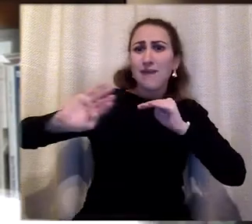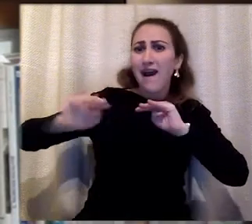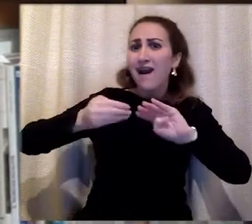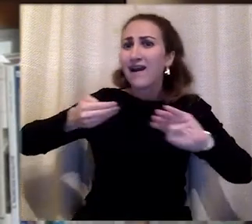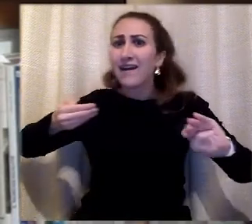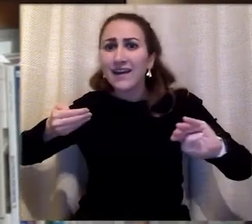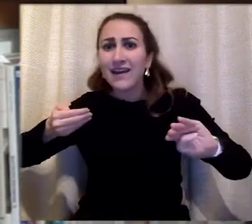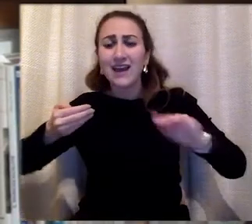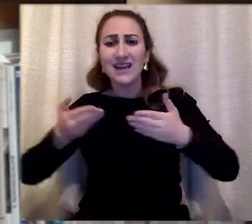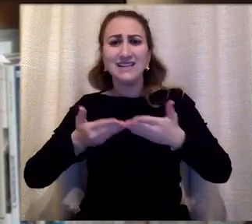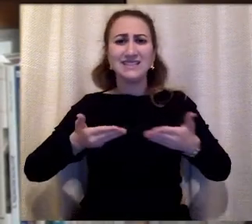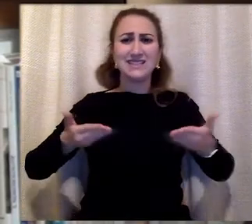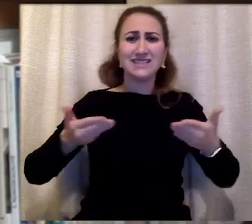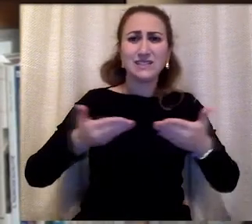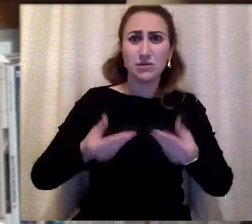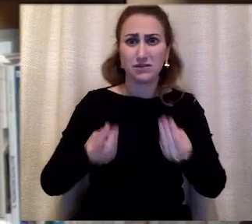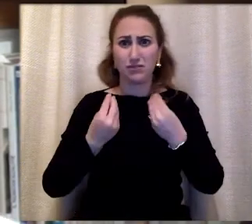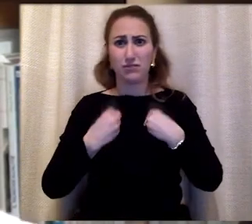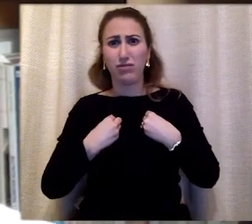situation désespérante.